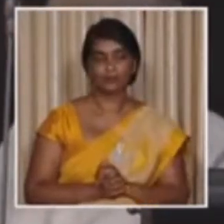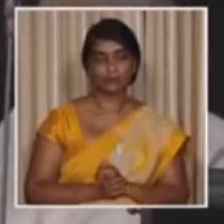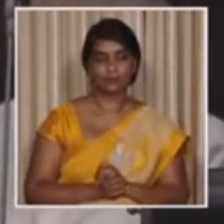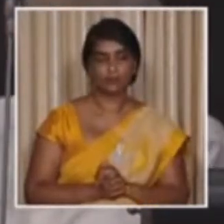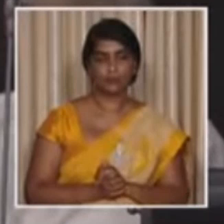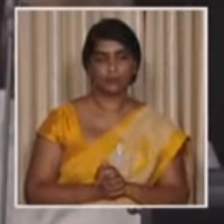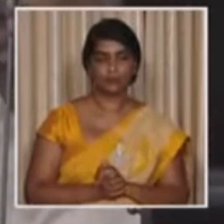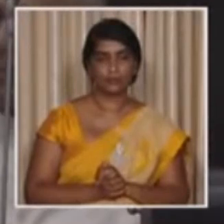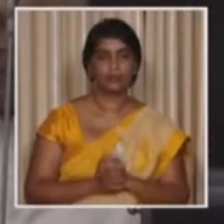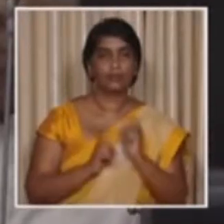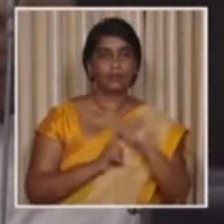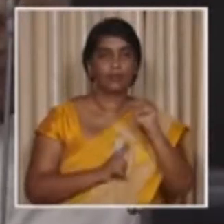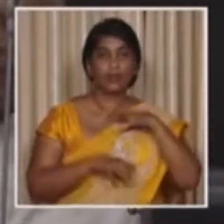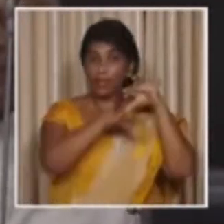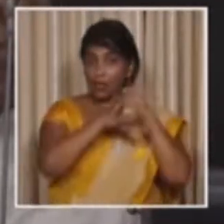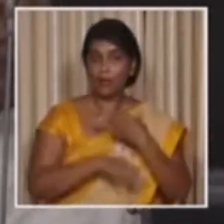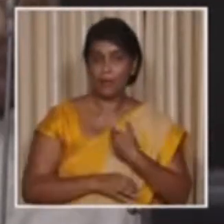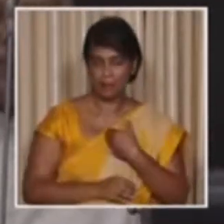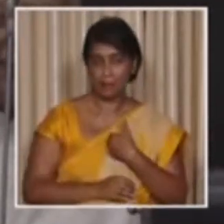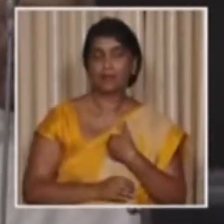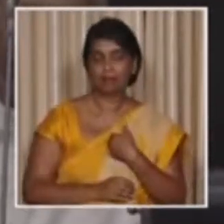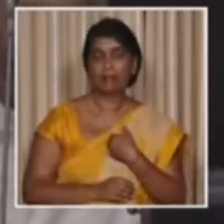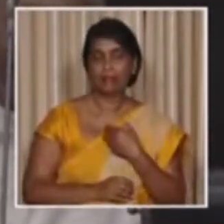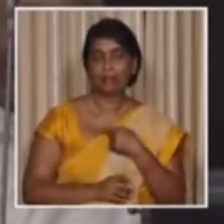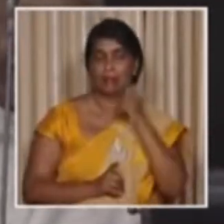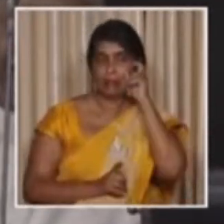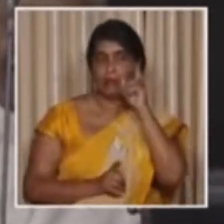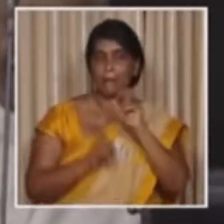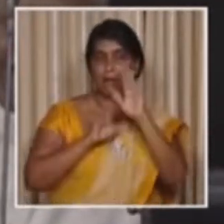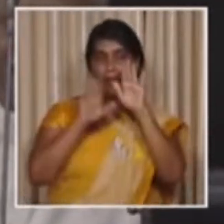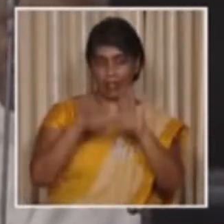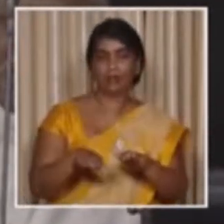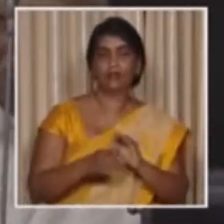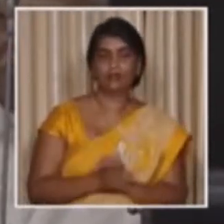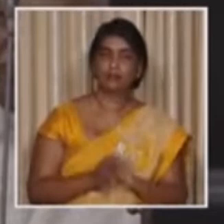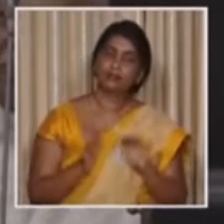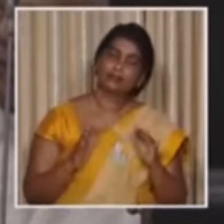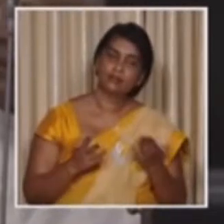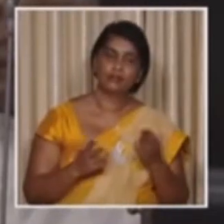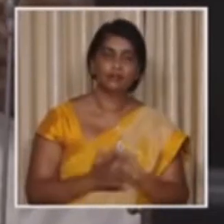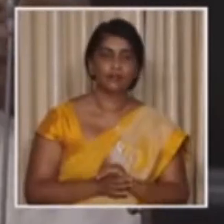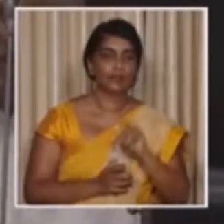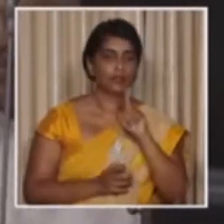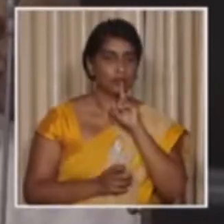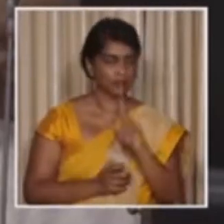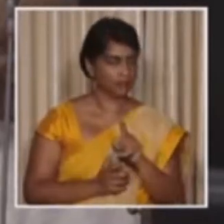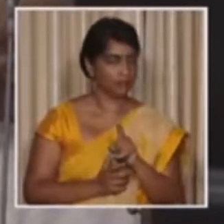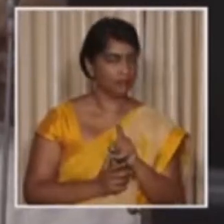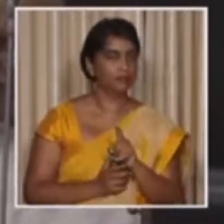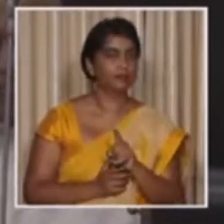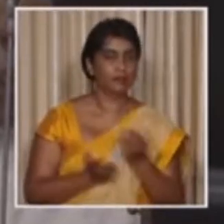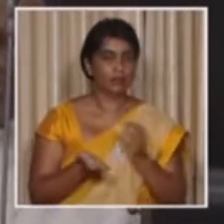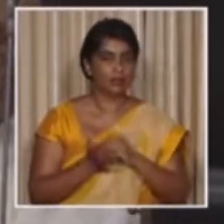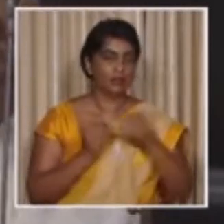මම එතුමාව පාර්ලිමේන්තුවට ගෙනාවේ මම ඉතින් මම බැලුවේ එතුමාව මේ පාර්ලිමේන්තුවේ තියාගන්න කොහොම හරි ඒ කාරණේ ගැන මම තව